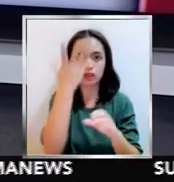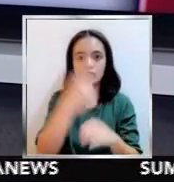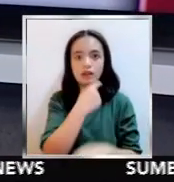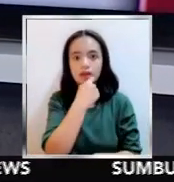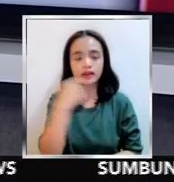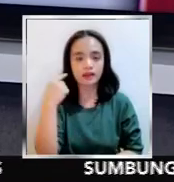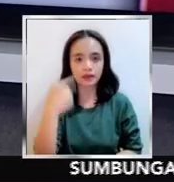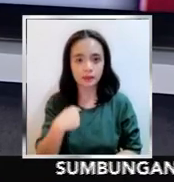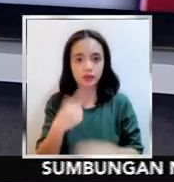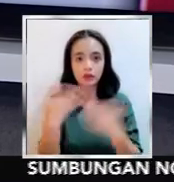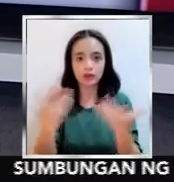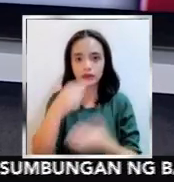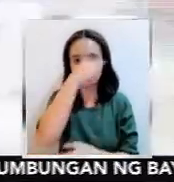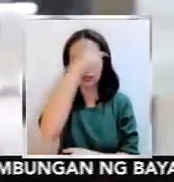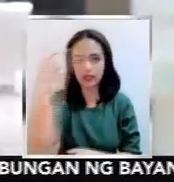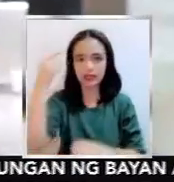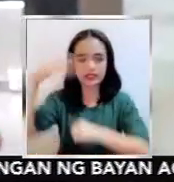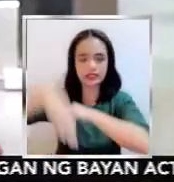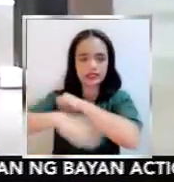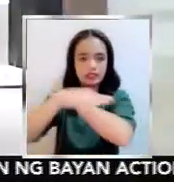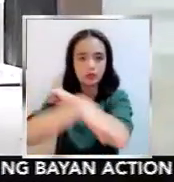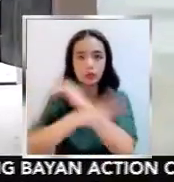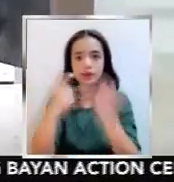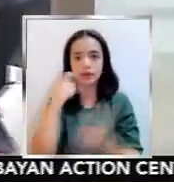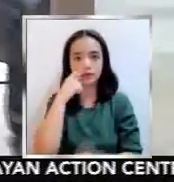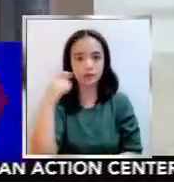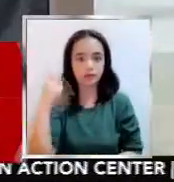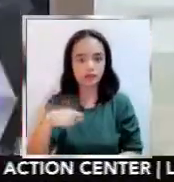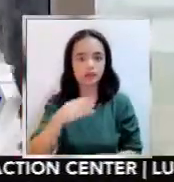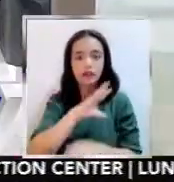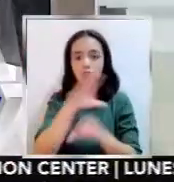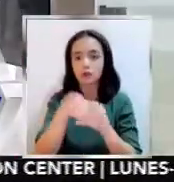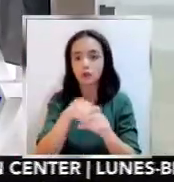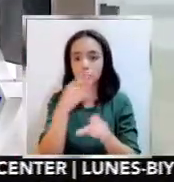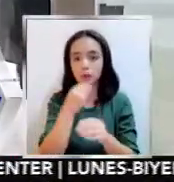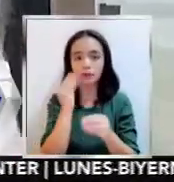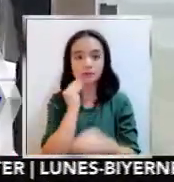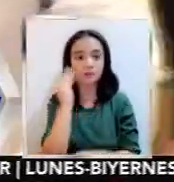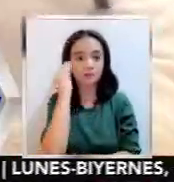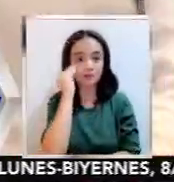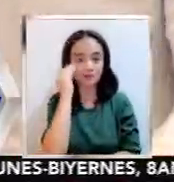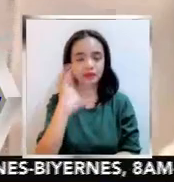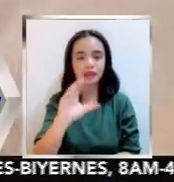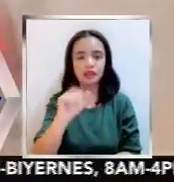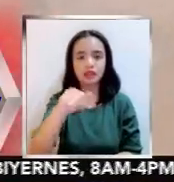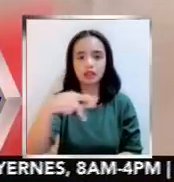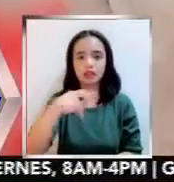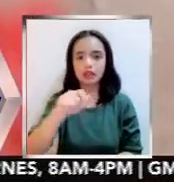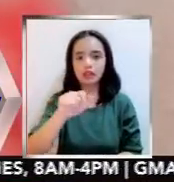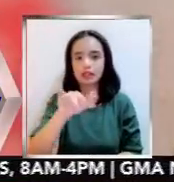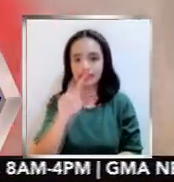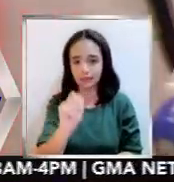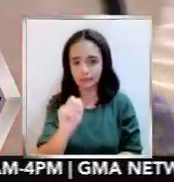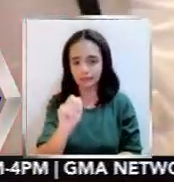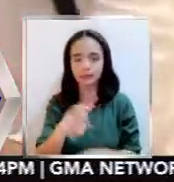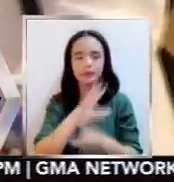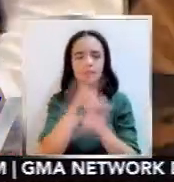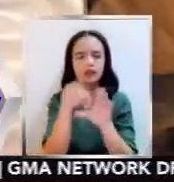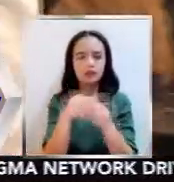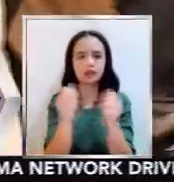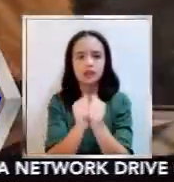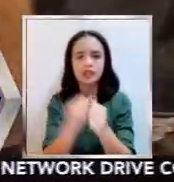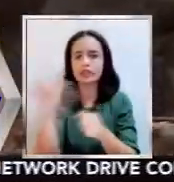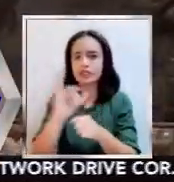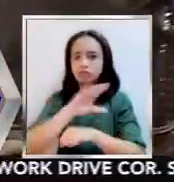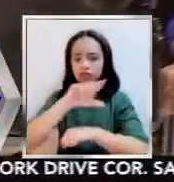Black Sea port sa Ukraine. Kasama sa mga umuwi ang kapitan ng barko na si Captain Arnel Lopez na isa rin sa mga nasugatan dahil sa